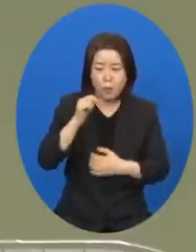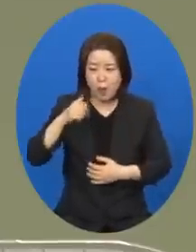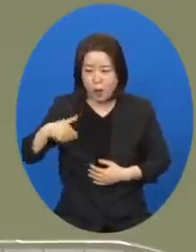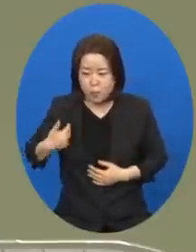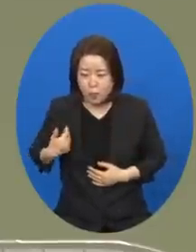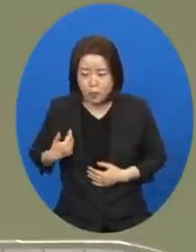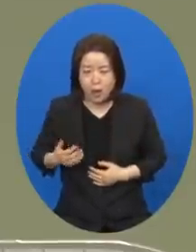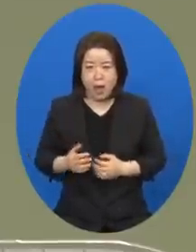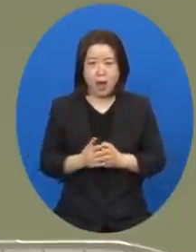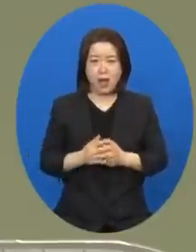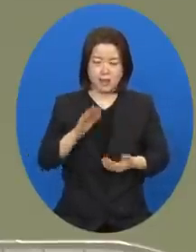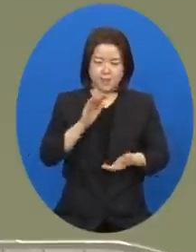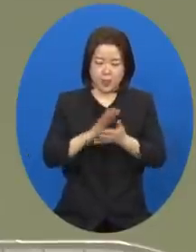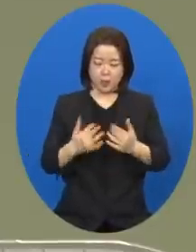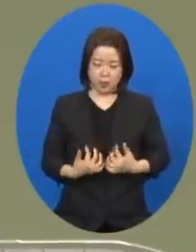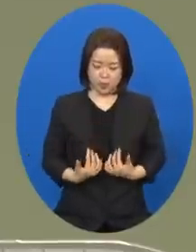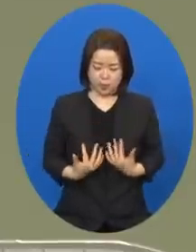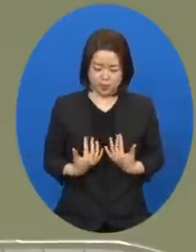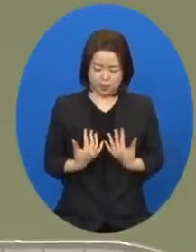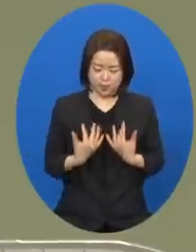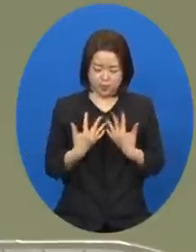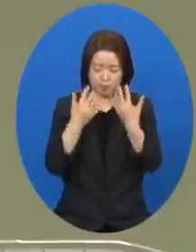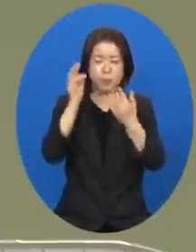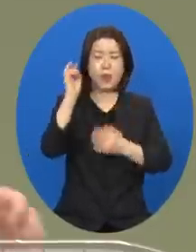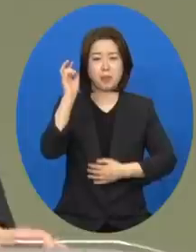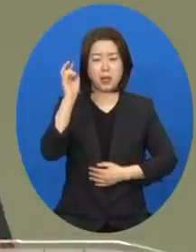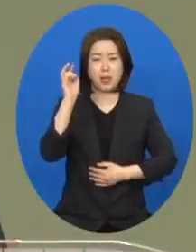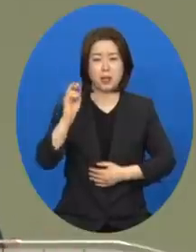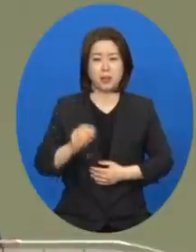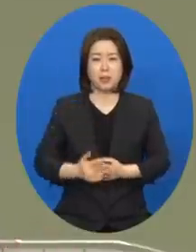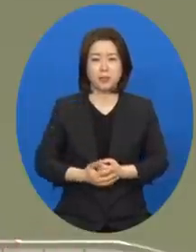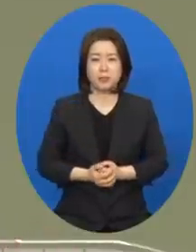뜨거운 것이 확 일어났을 거예요.